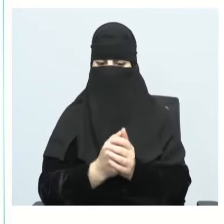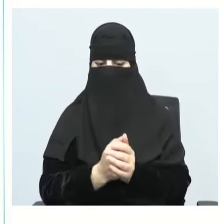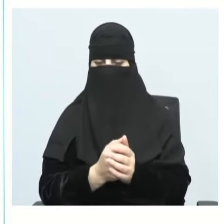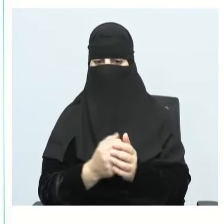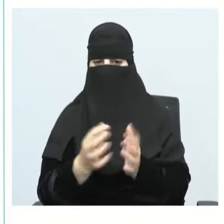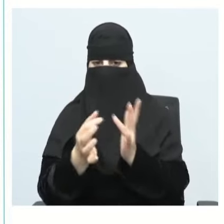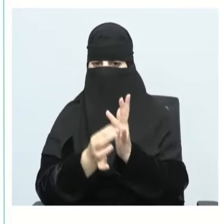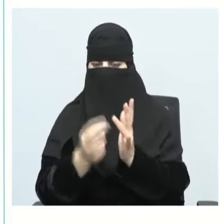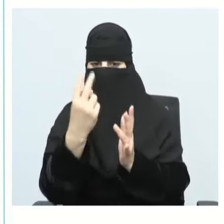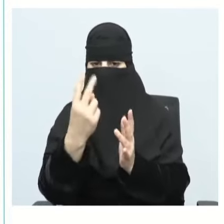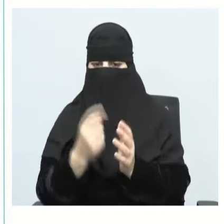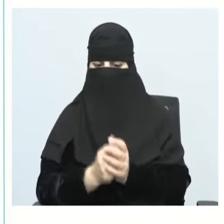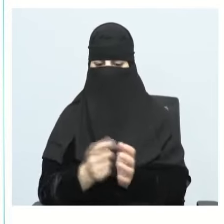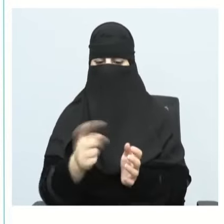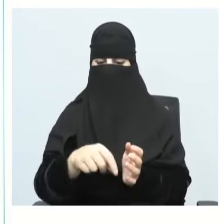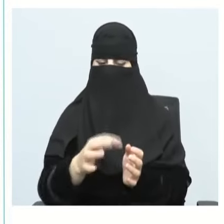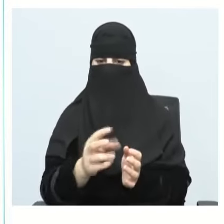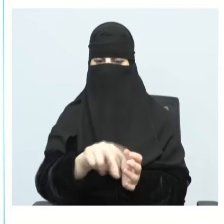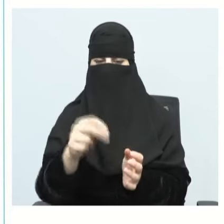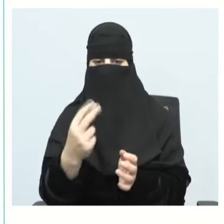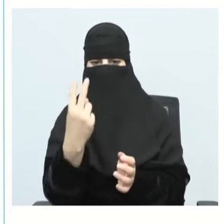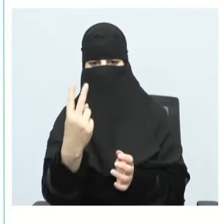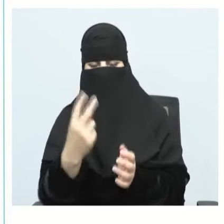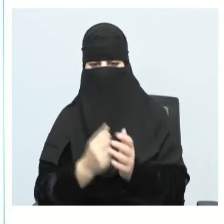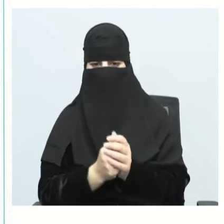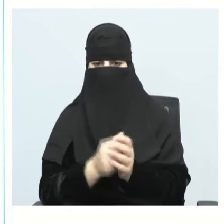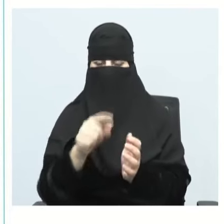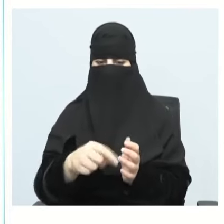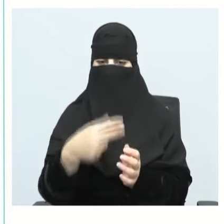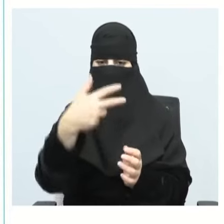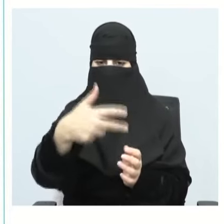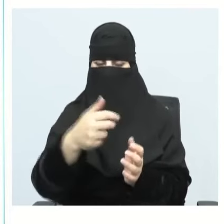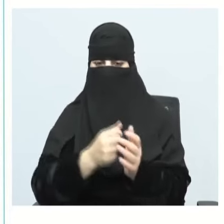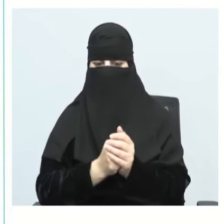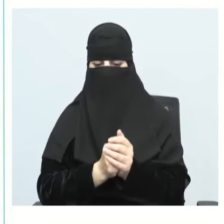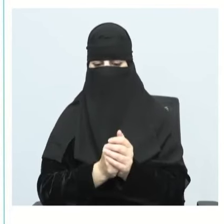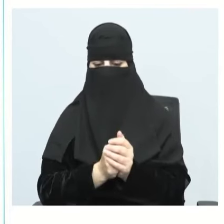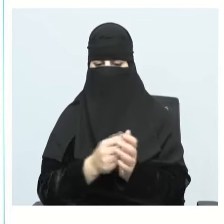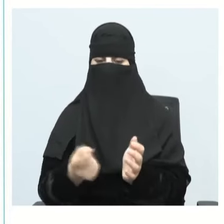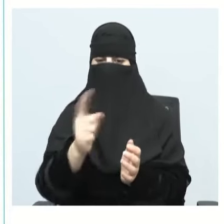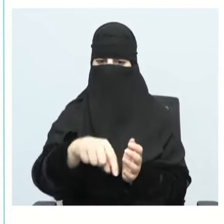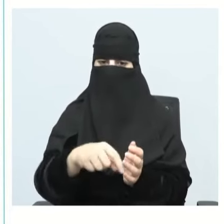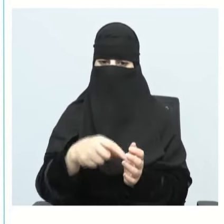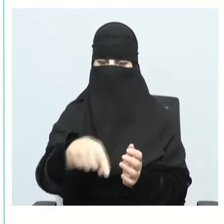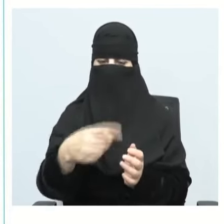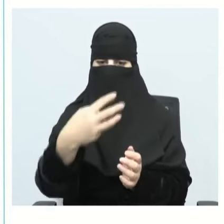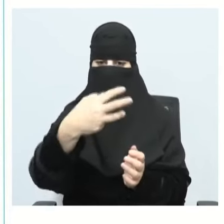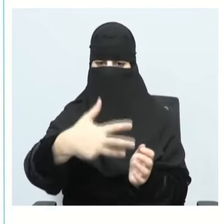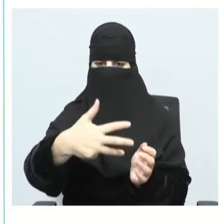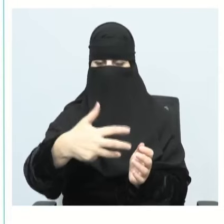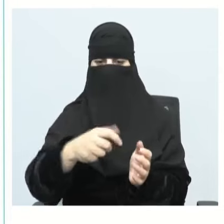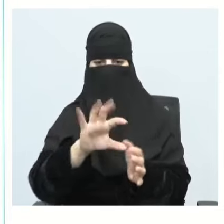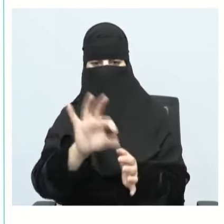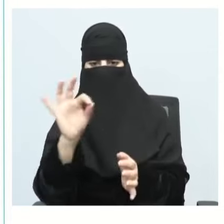مره ثانيه اخترت هذه الثانيه هذه الثالثه بعد ذلك هذه الرابع في الاختيار